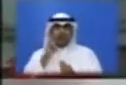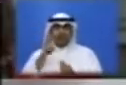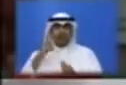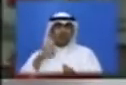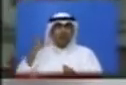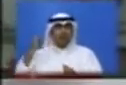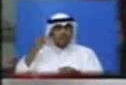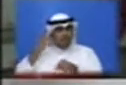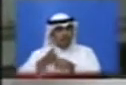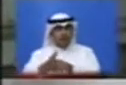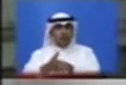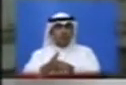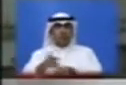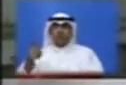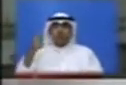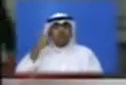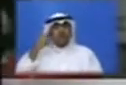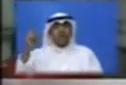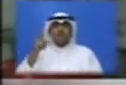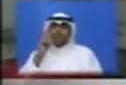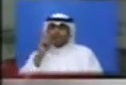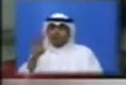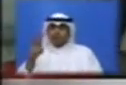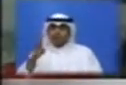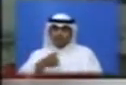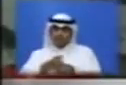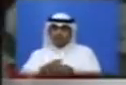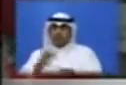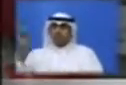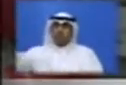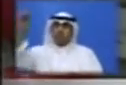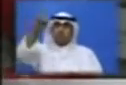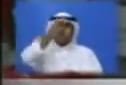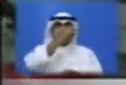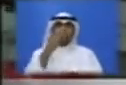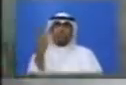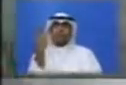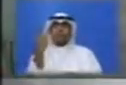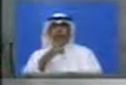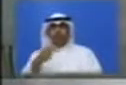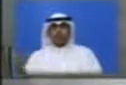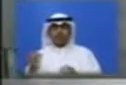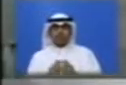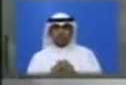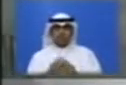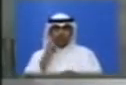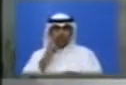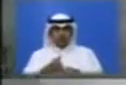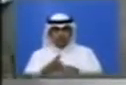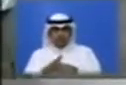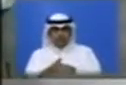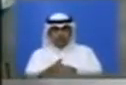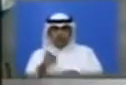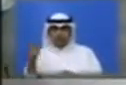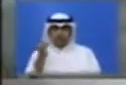العربيه. طبعا حسب الطلب الشخص وين يحب يعني يضحي باي نوع من الاغنام يتجه حق المنفذ اللي يبيه. الذبح في المسالخ